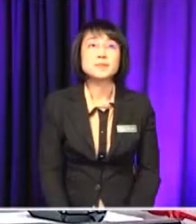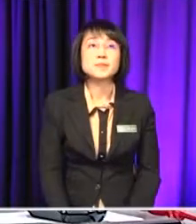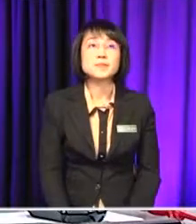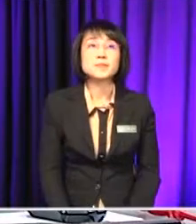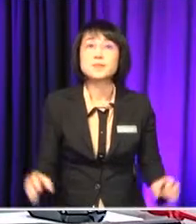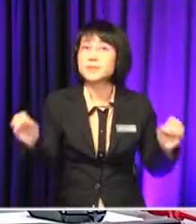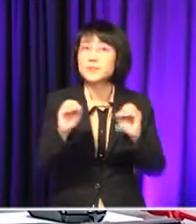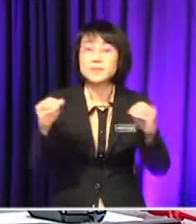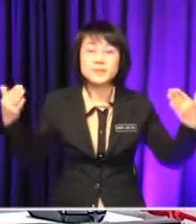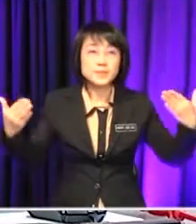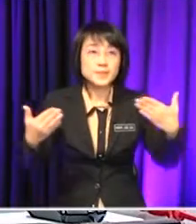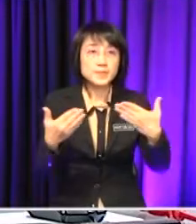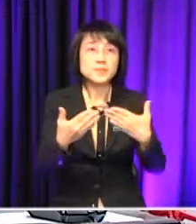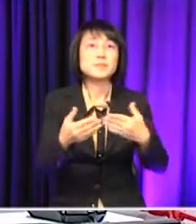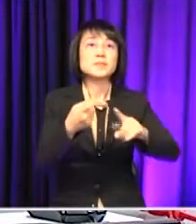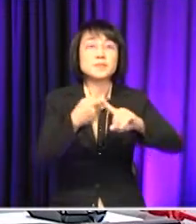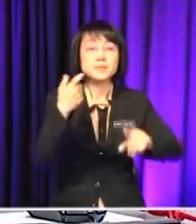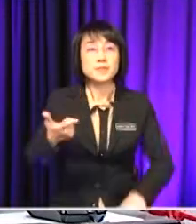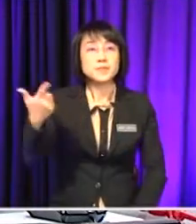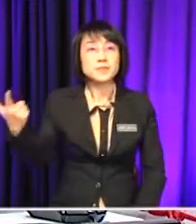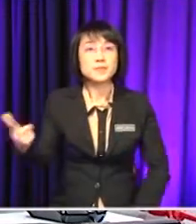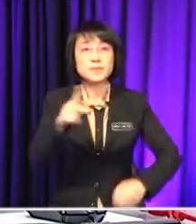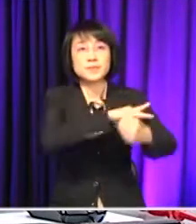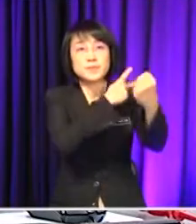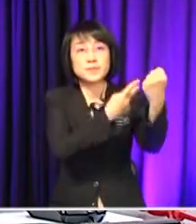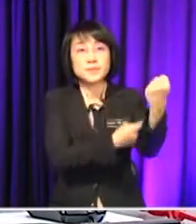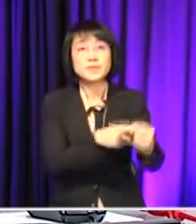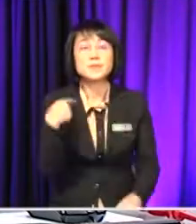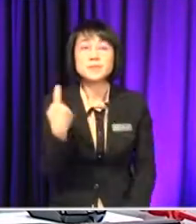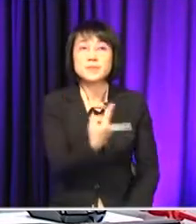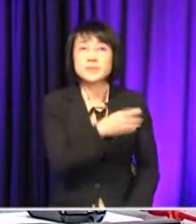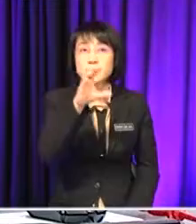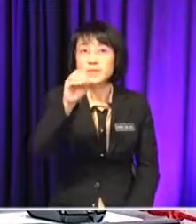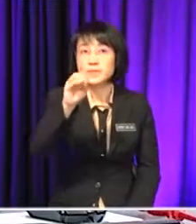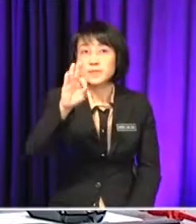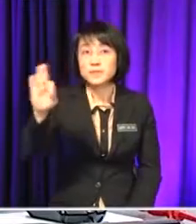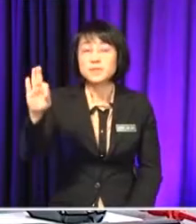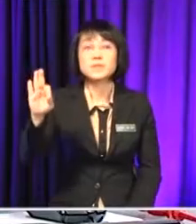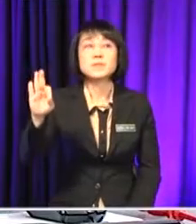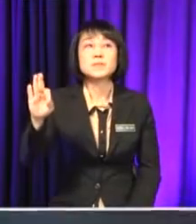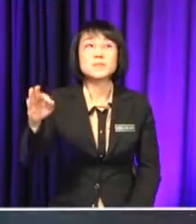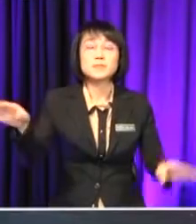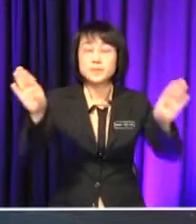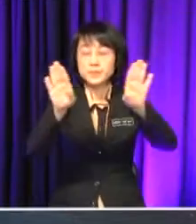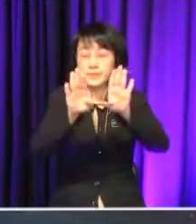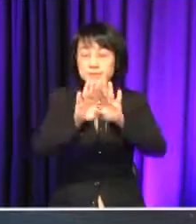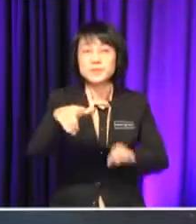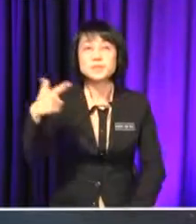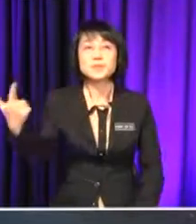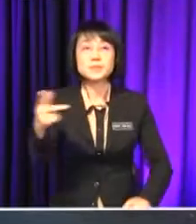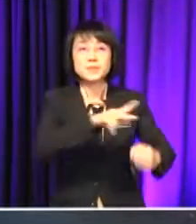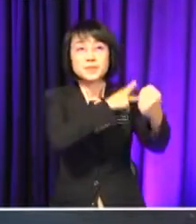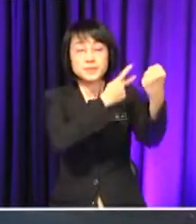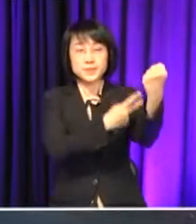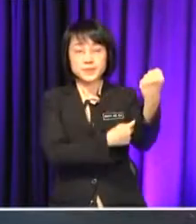sambungan daripada bekalan kuasa. Jadi kita kena offkan bekalan Kena kuasa. Tutup, Kena tutup. Jadi